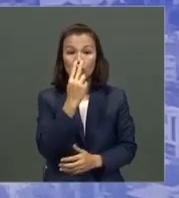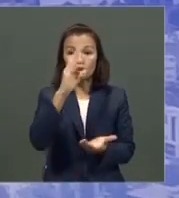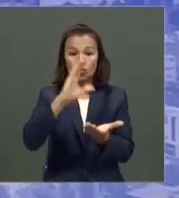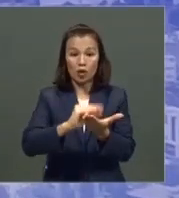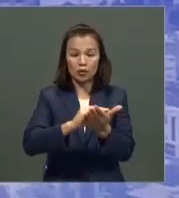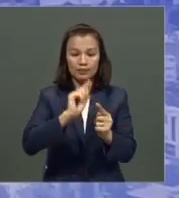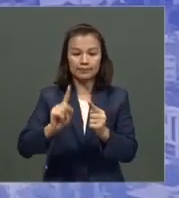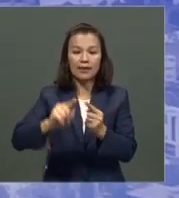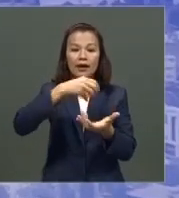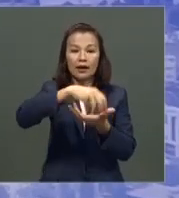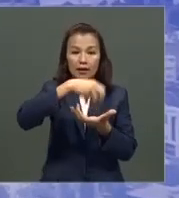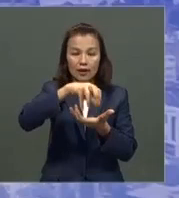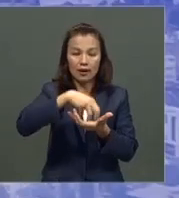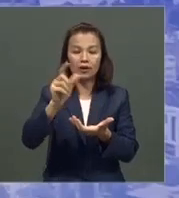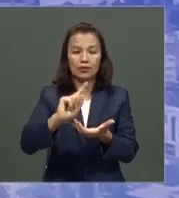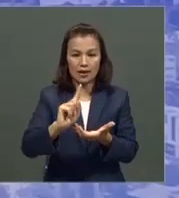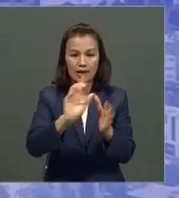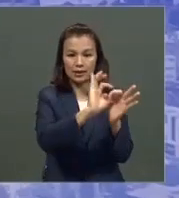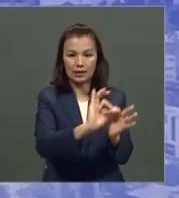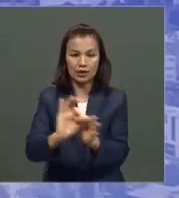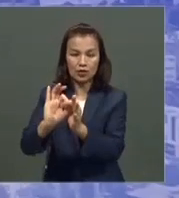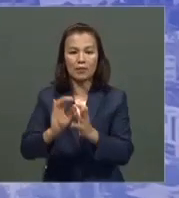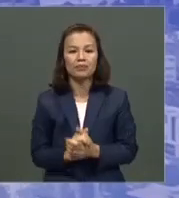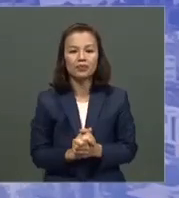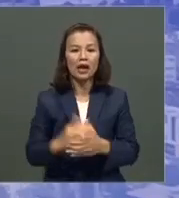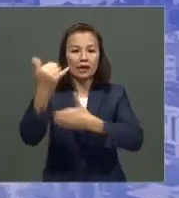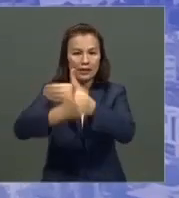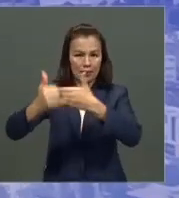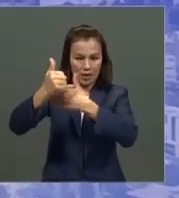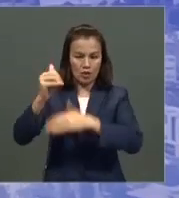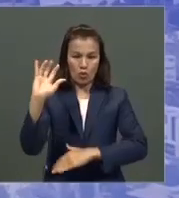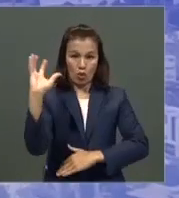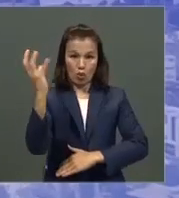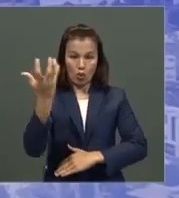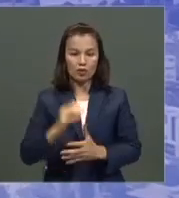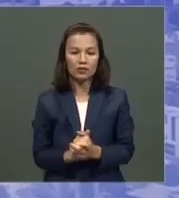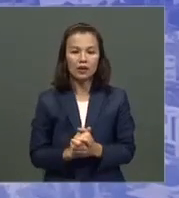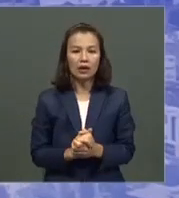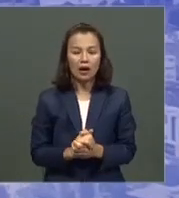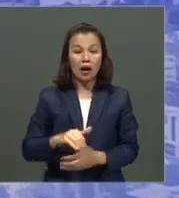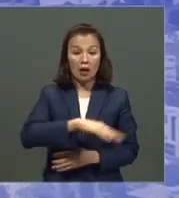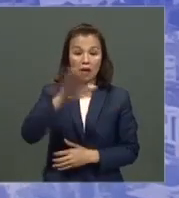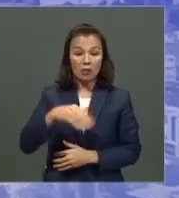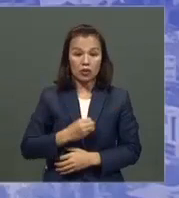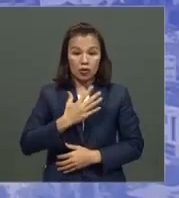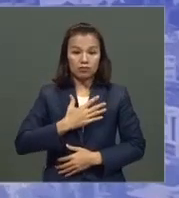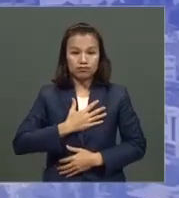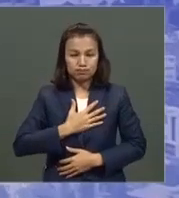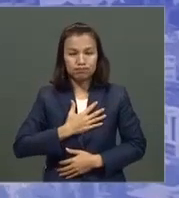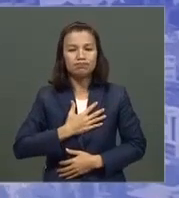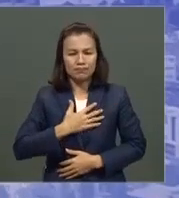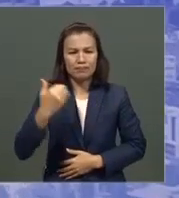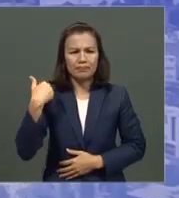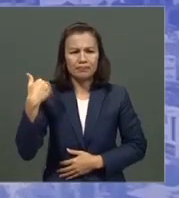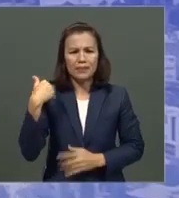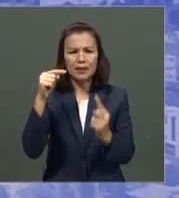าให้ติดตามกันนะคะเราเริ่มกันที่สถานการณ์ต่างประเทศกันนิดนึงค่ะหลายท่านก็ตกอกตกใจพอสมควรนะคะเพ